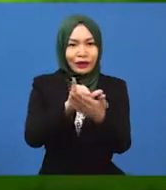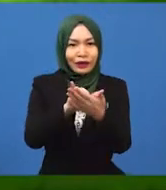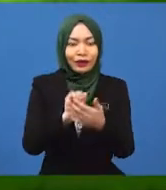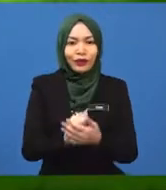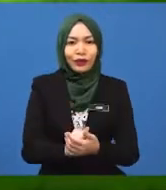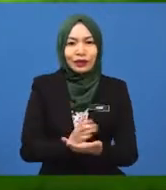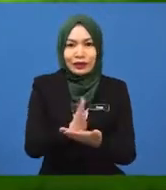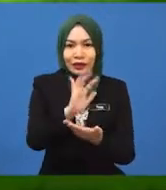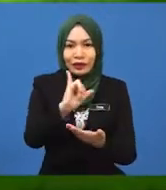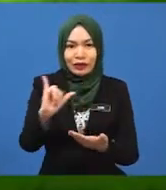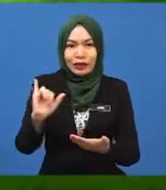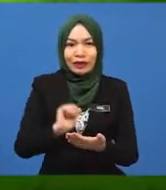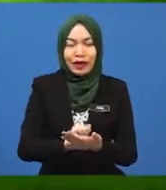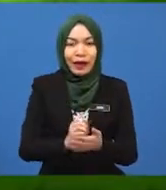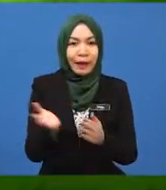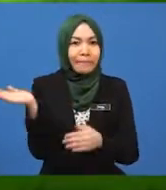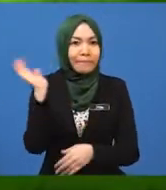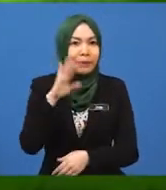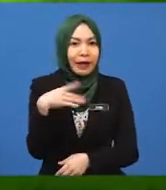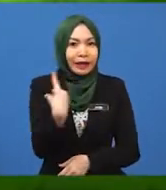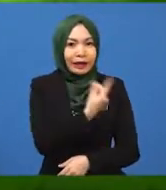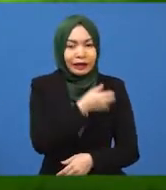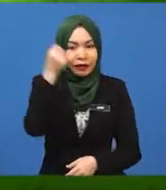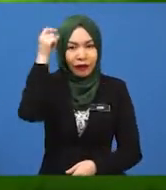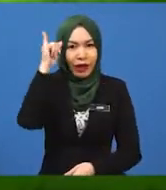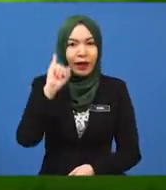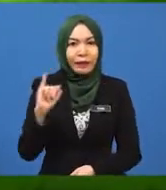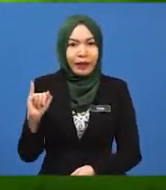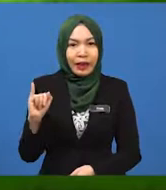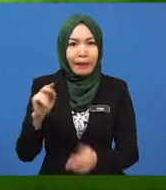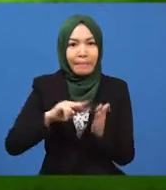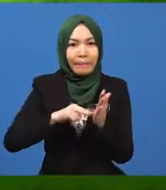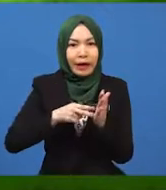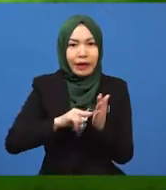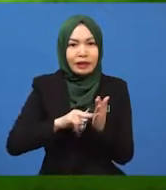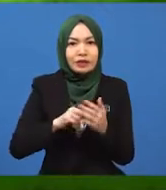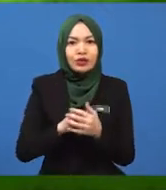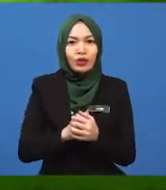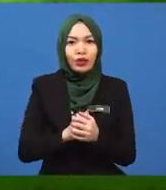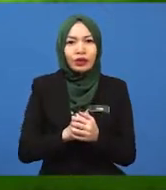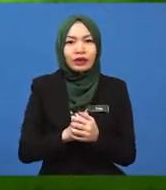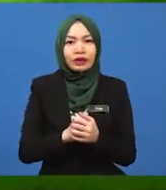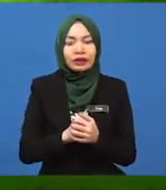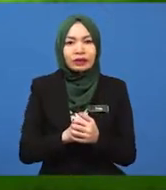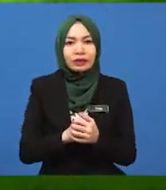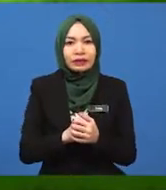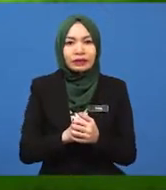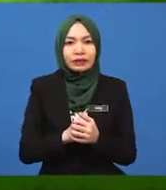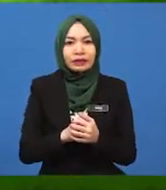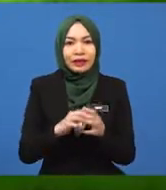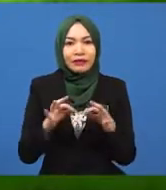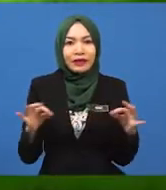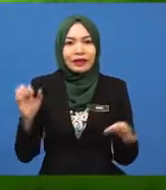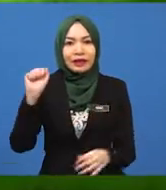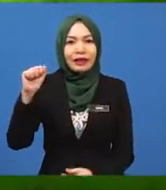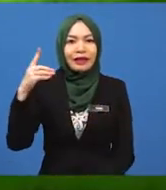Seterusnya, mari kita memahami maksud atau definisi frasa